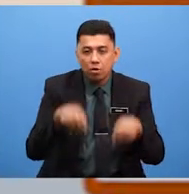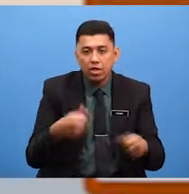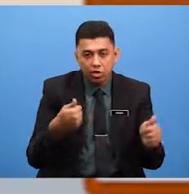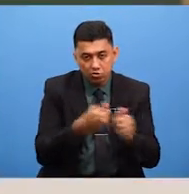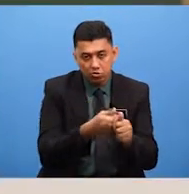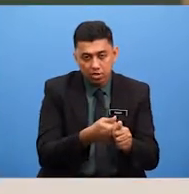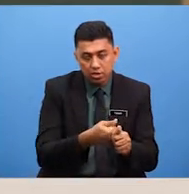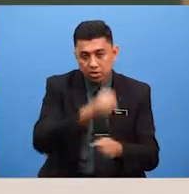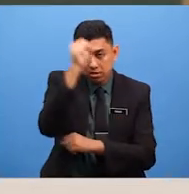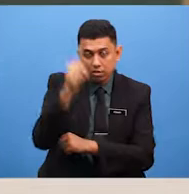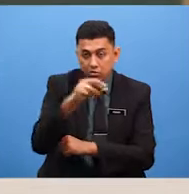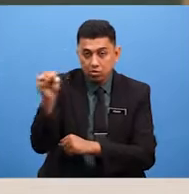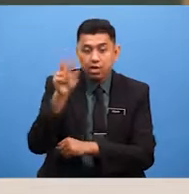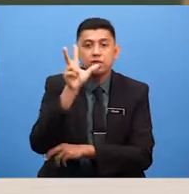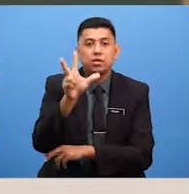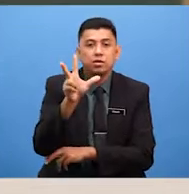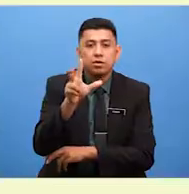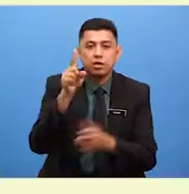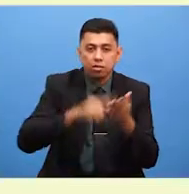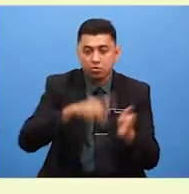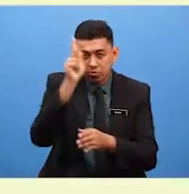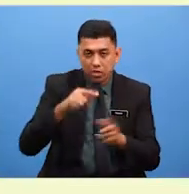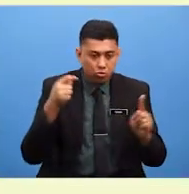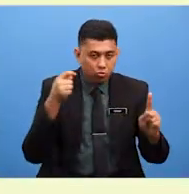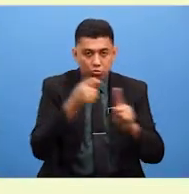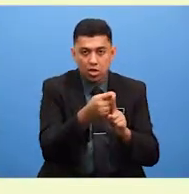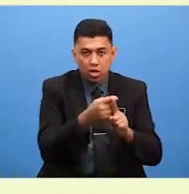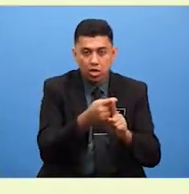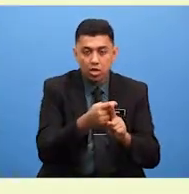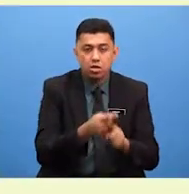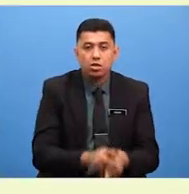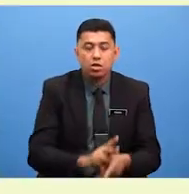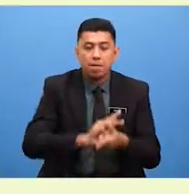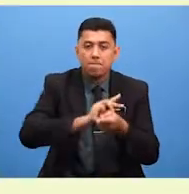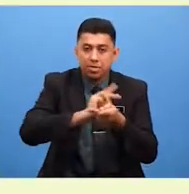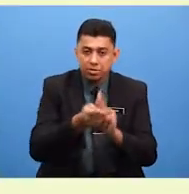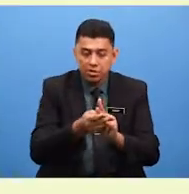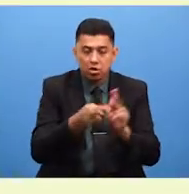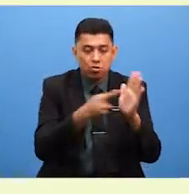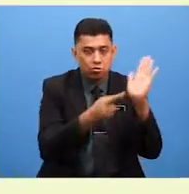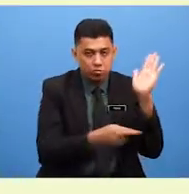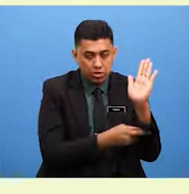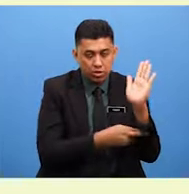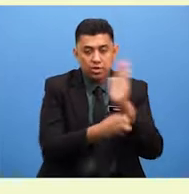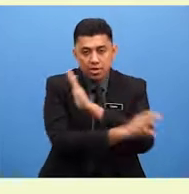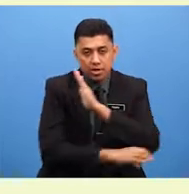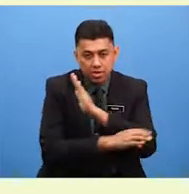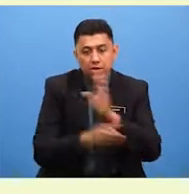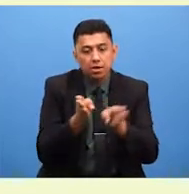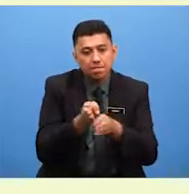ikut. Soalan ketiga, apakah tujuan prinsip rukun negara